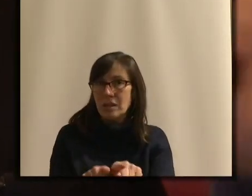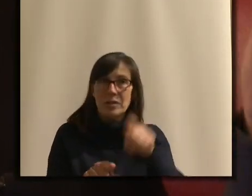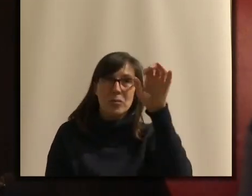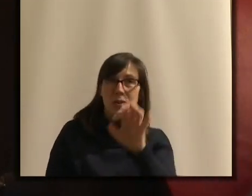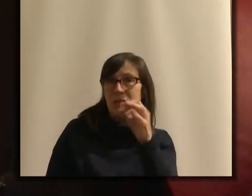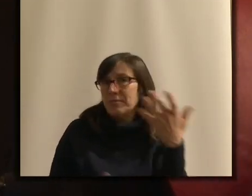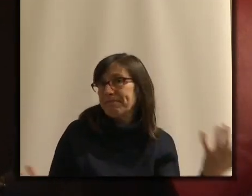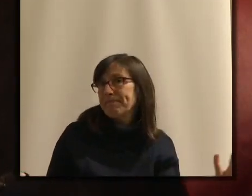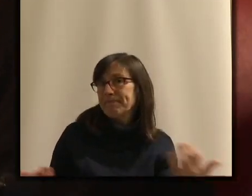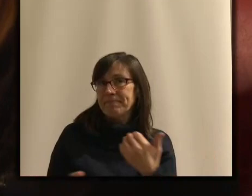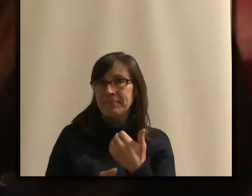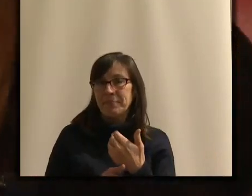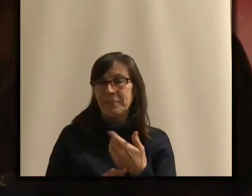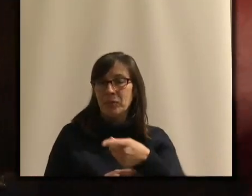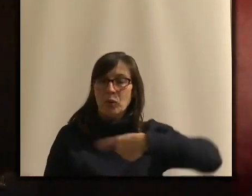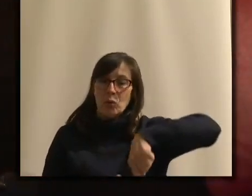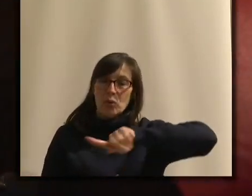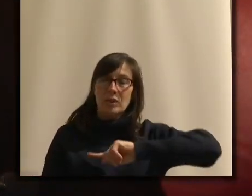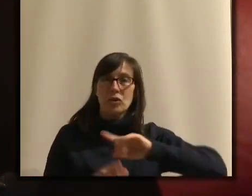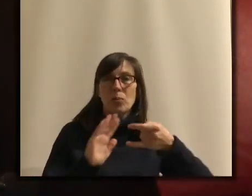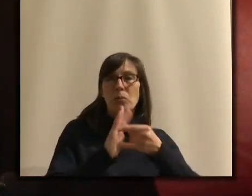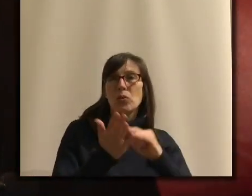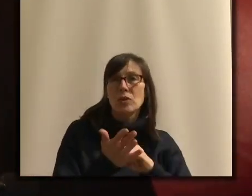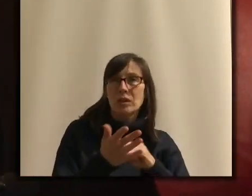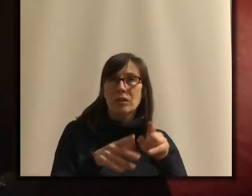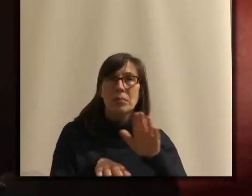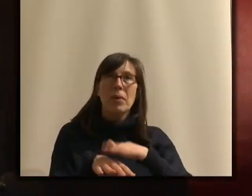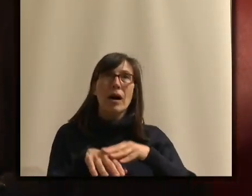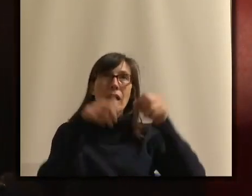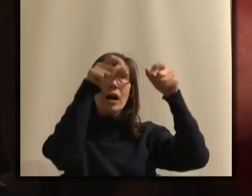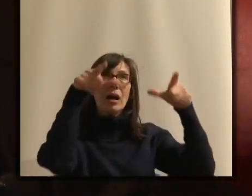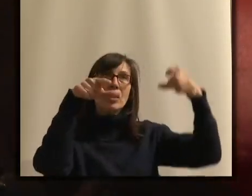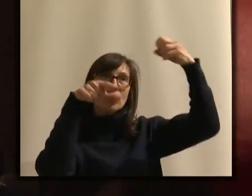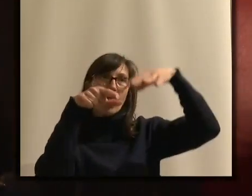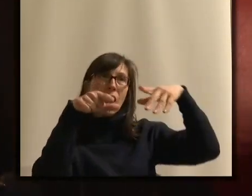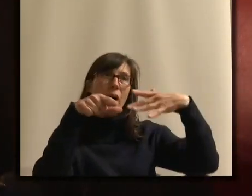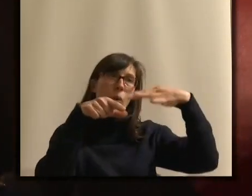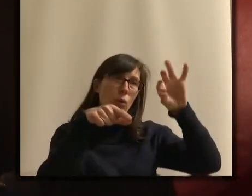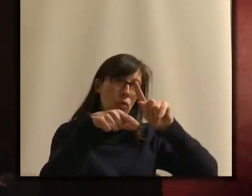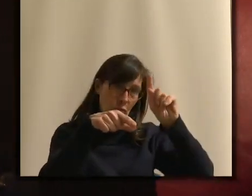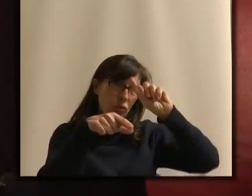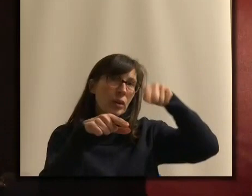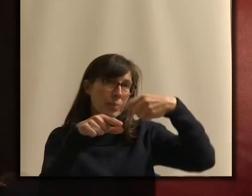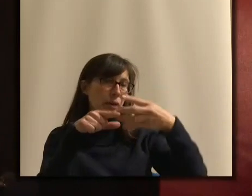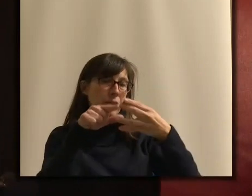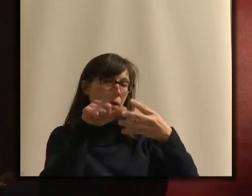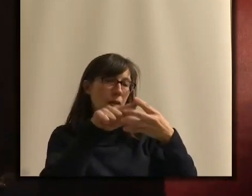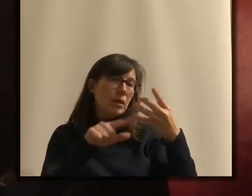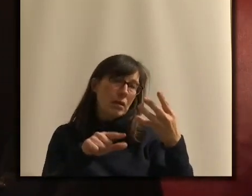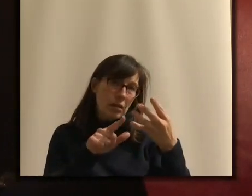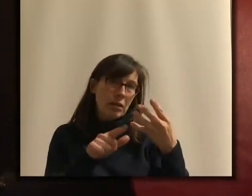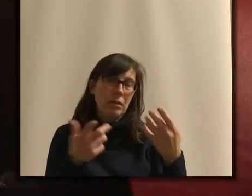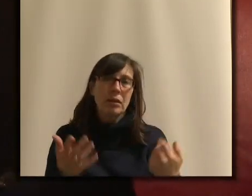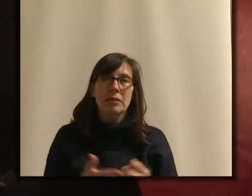cent. Llavors, no ho diem només per als projectes de plaques fotovoltaiques, no? Recordem també el que ja hem dit algun ple, doncs,